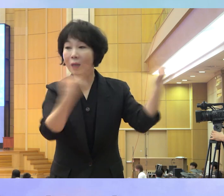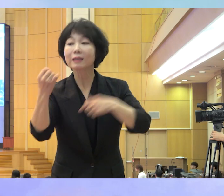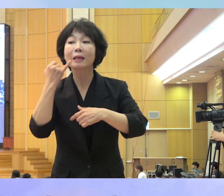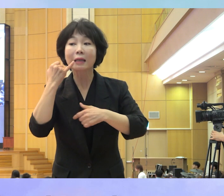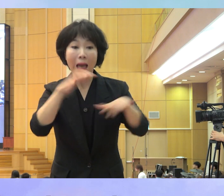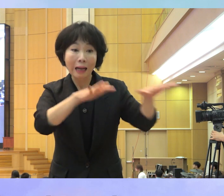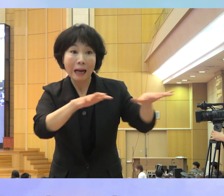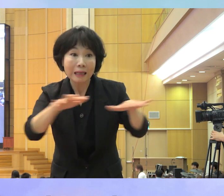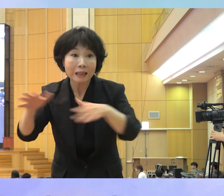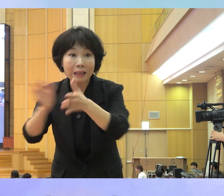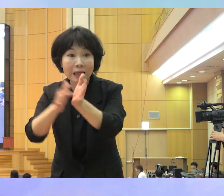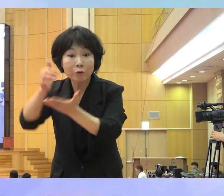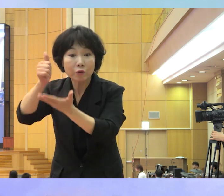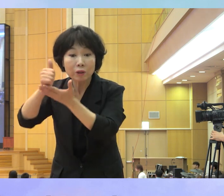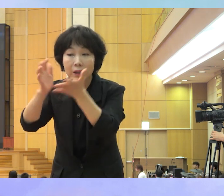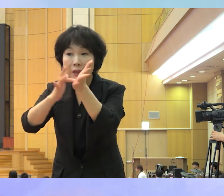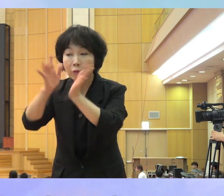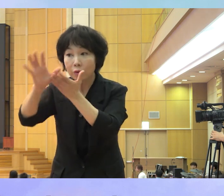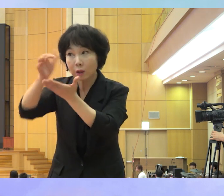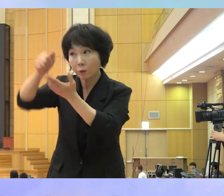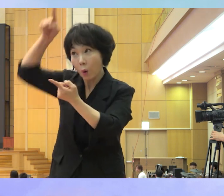인사하겠습니다.